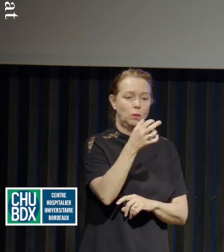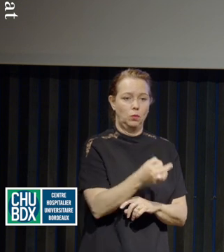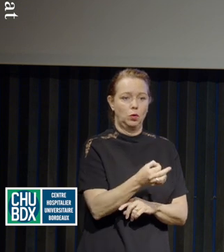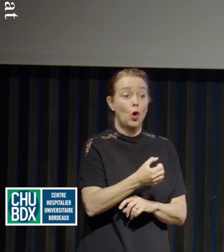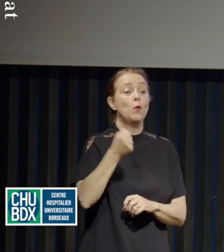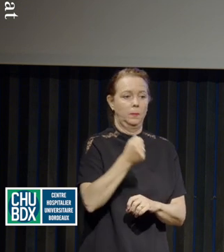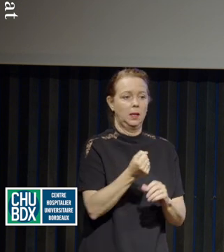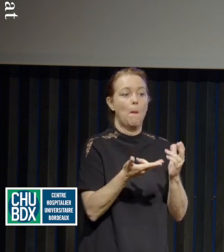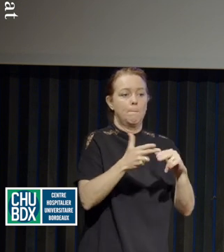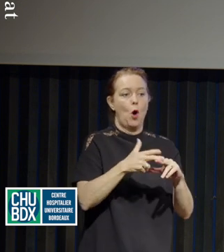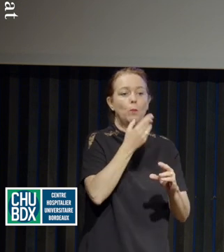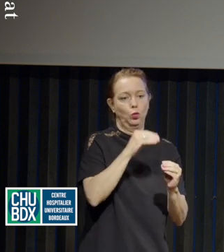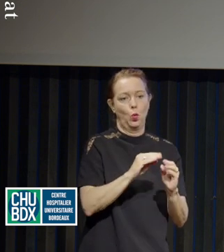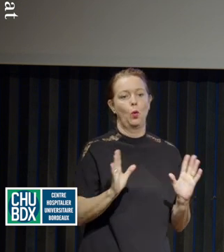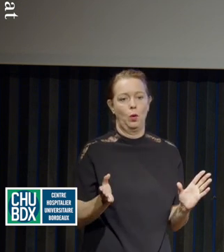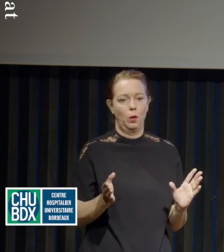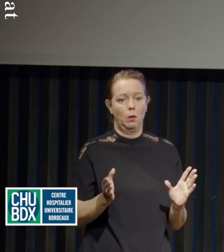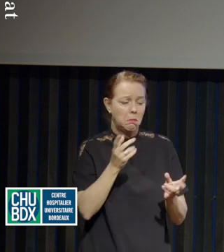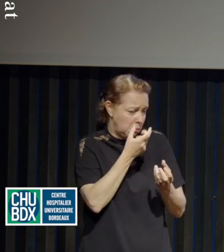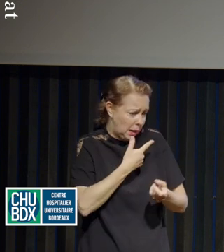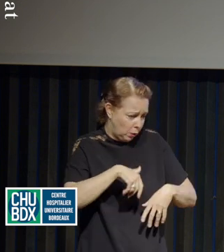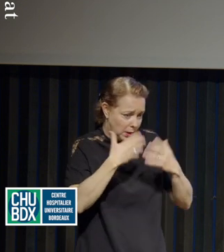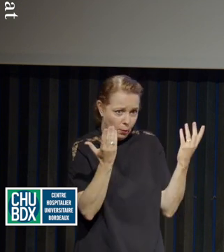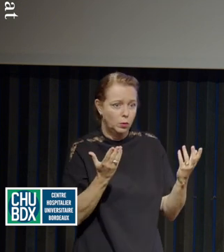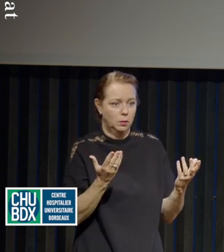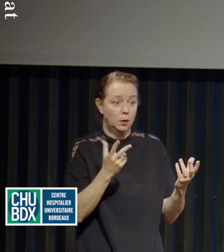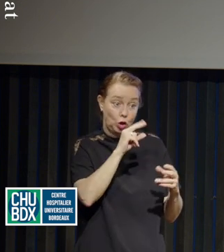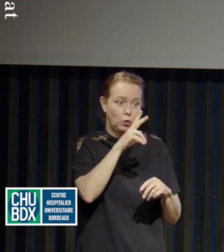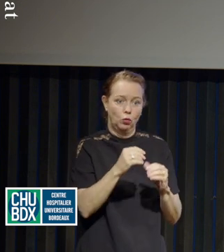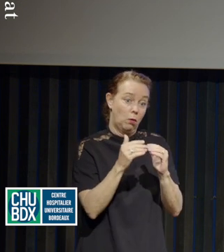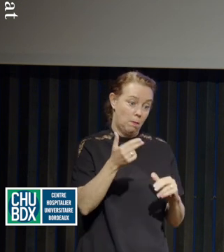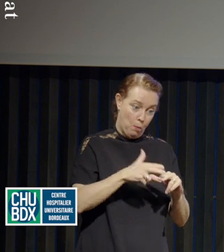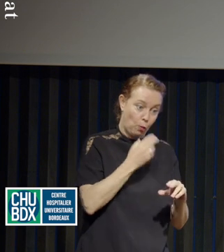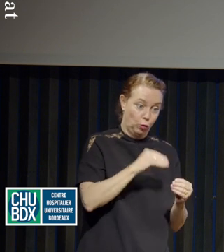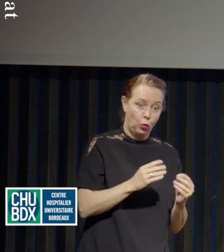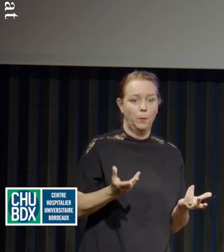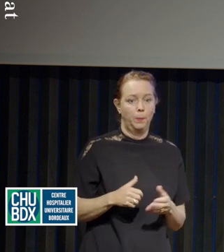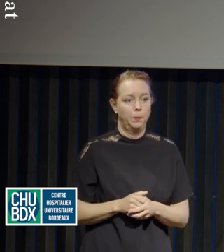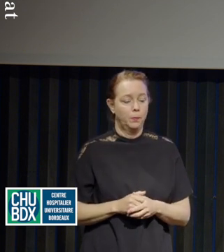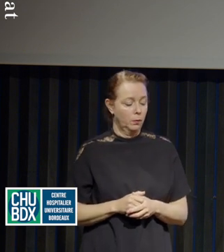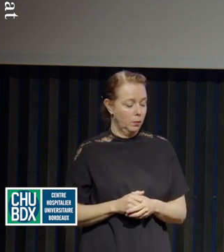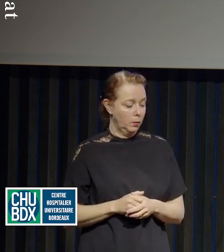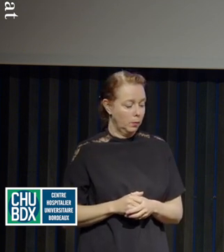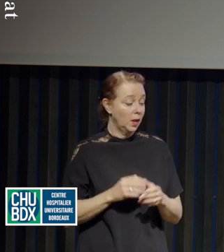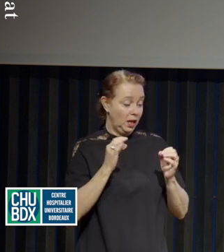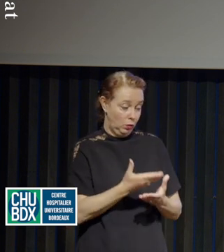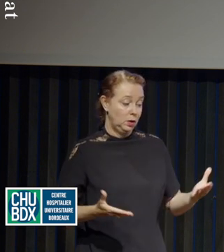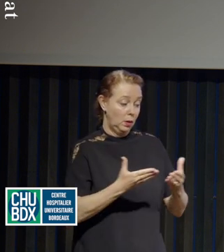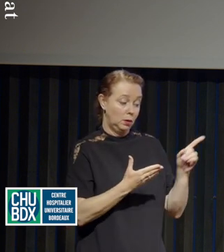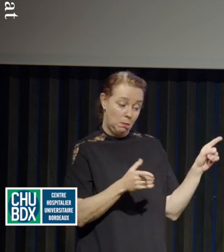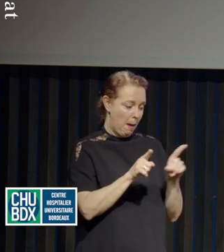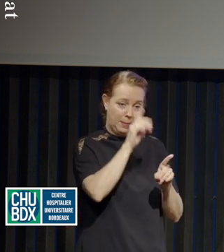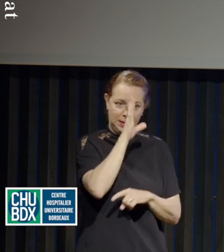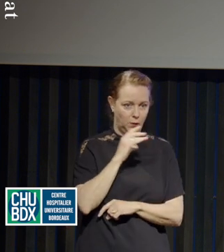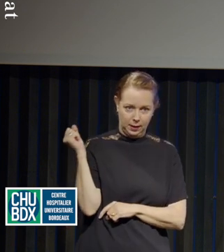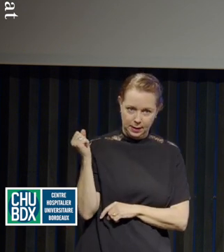par rapport aux autres patients, quel que soit le traitement qu'on leur propose. Et c'est également le cas dans la schizophrénie.